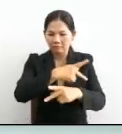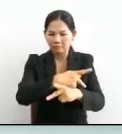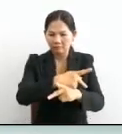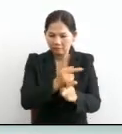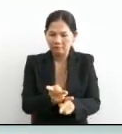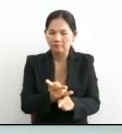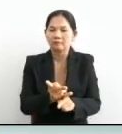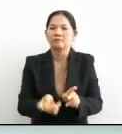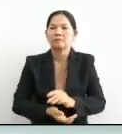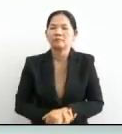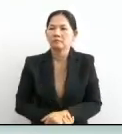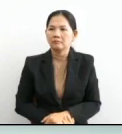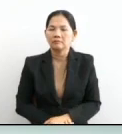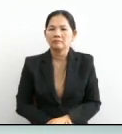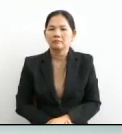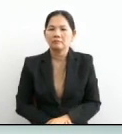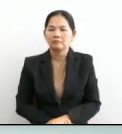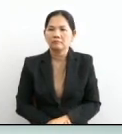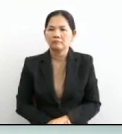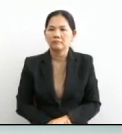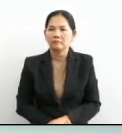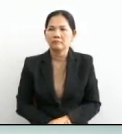nâng phò lật